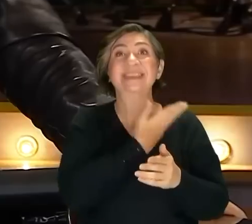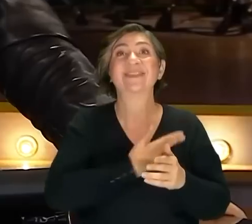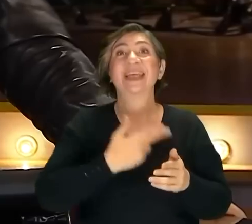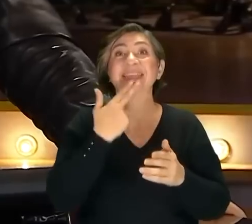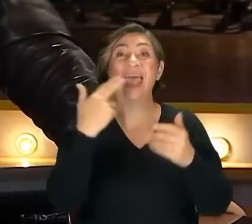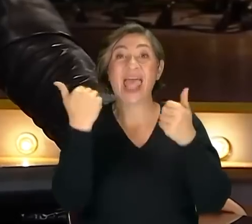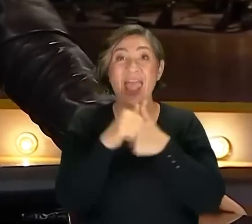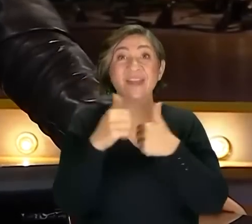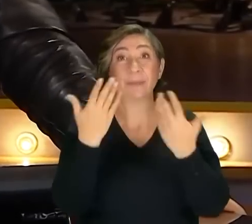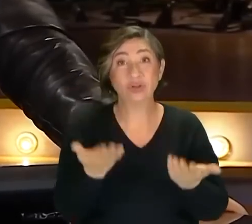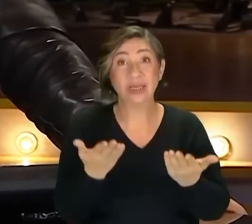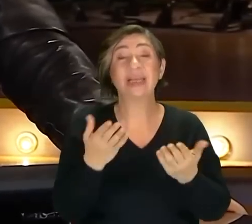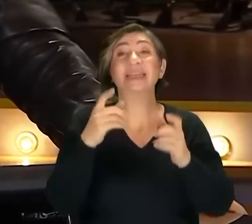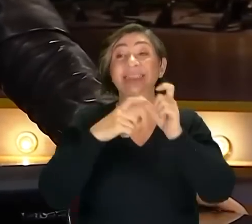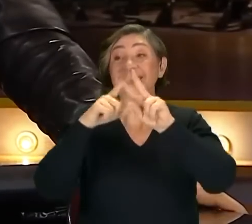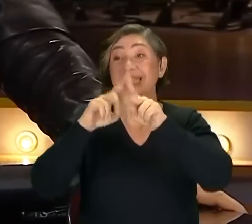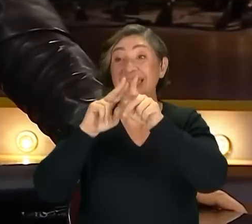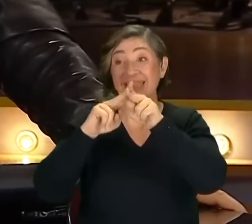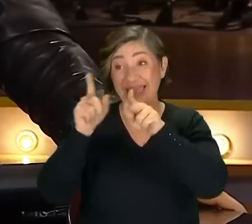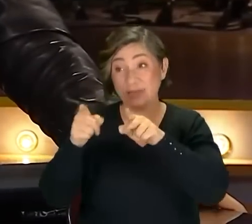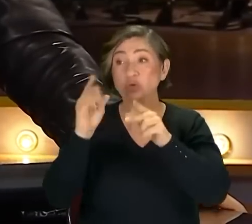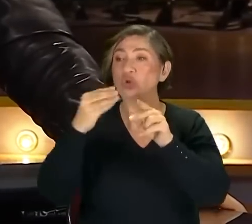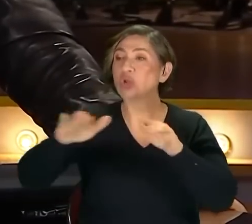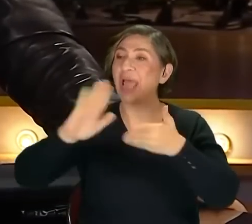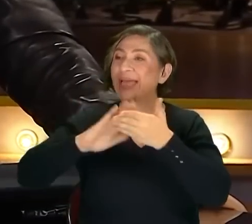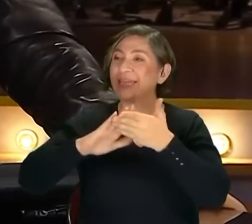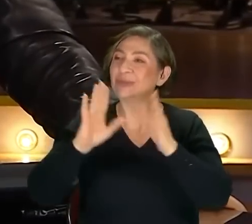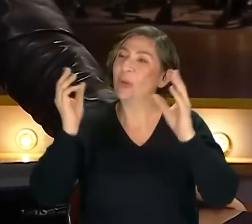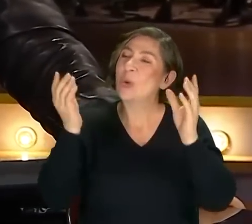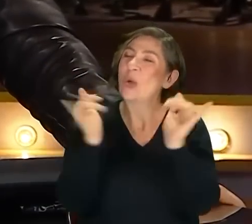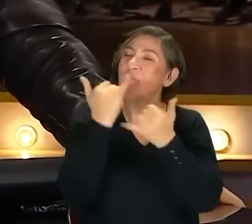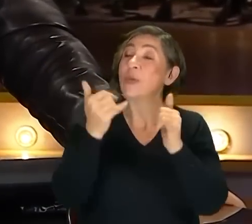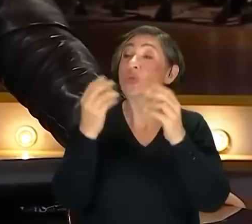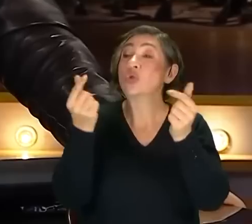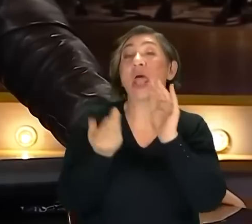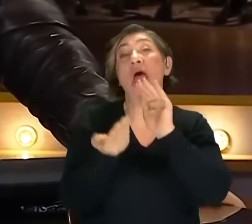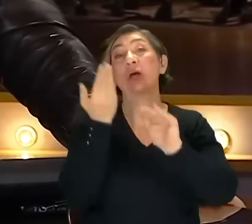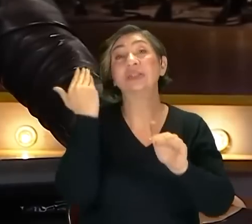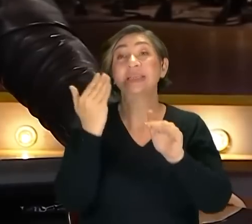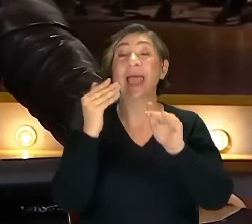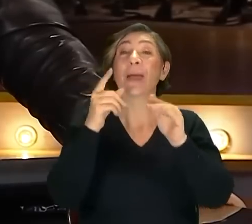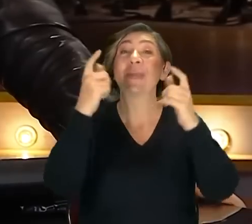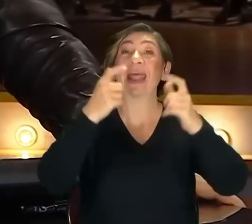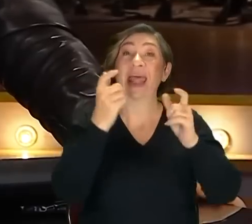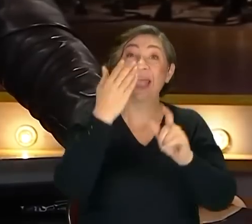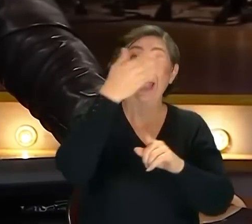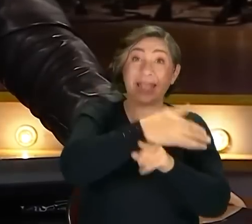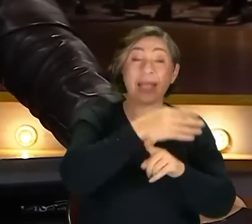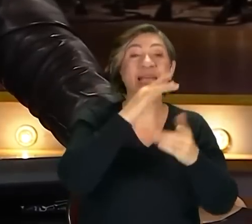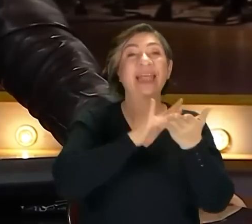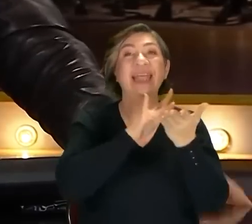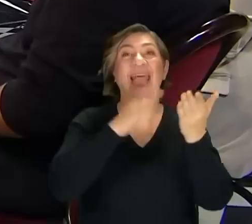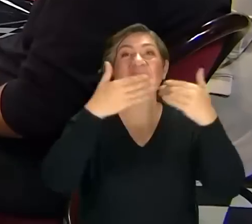sevdiği kızla evlenebilecektir. Sadık'ın çocukluk arkadaşları kutlama için düğünden önce Pınarhisar'a gelirler ve